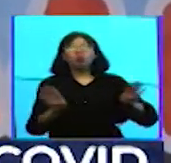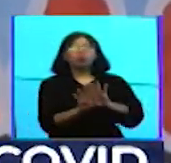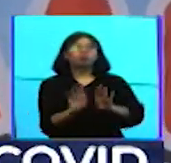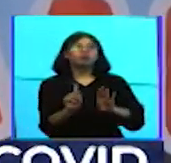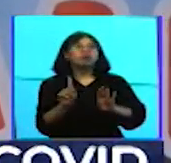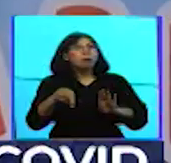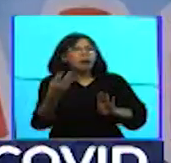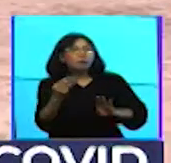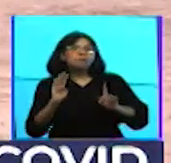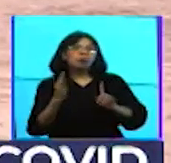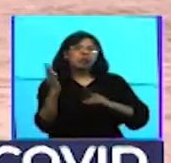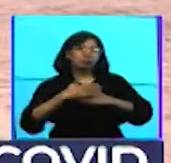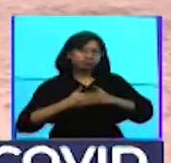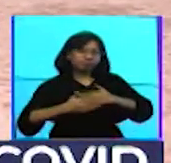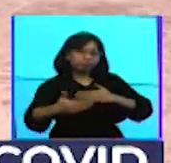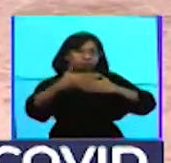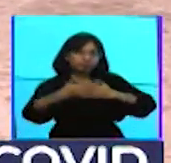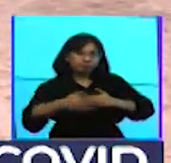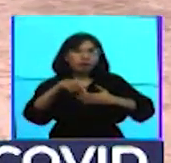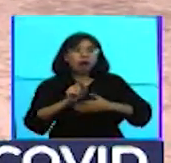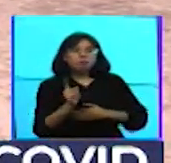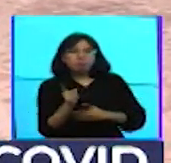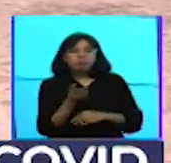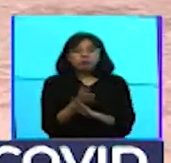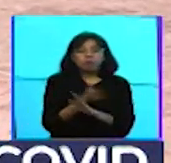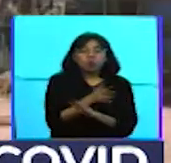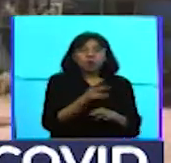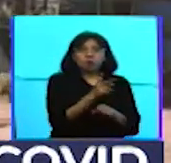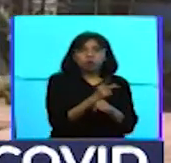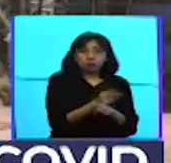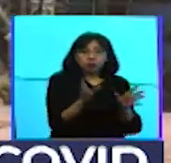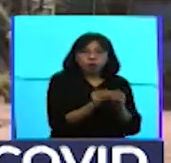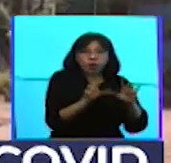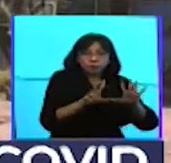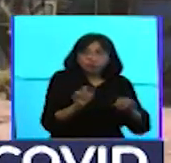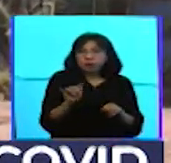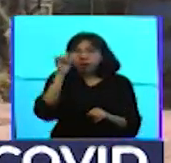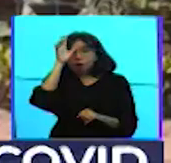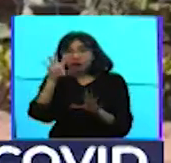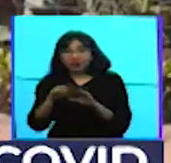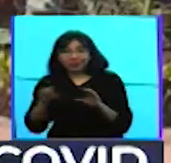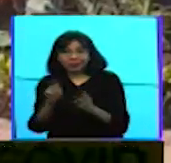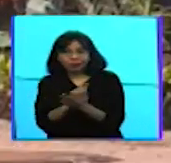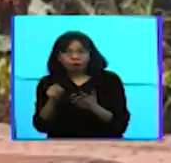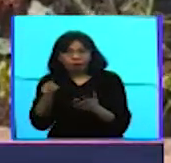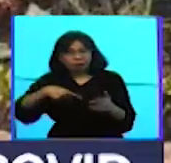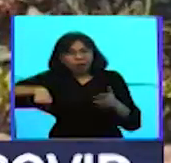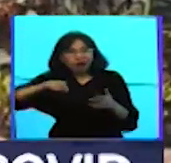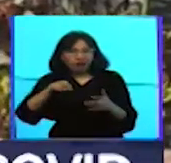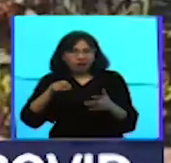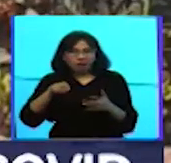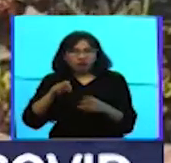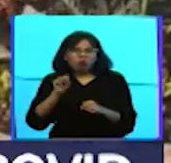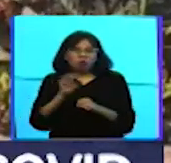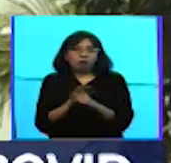penutupan dilakukan setelah delapan guru dan seorang karyawan terkonfirmasi positif kopi naitimp3 guru diantaranya